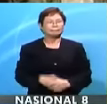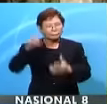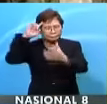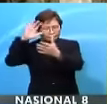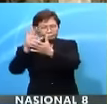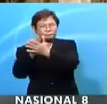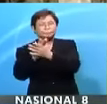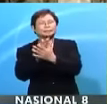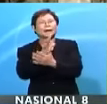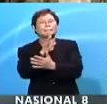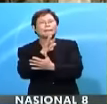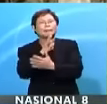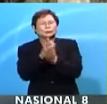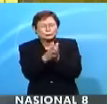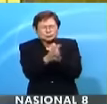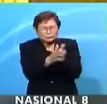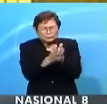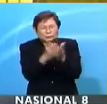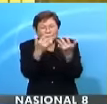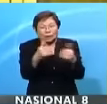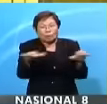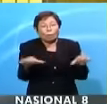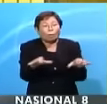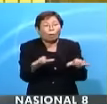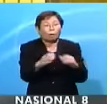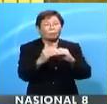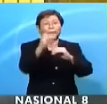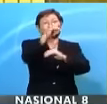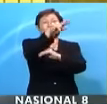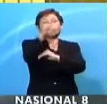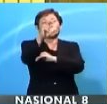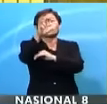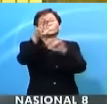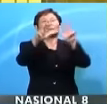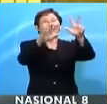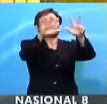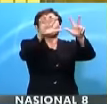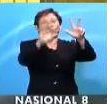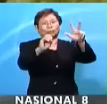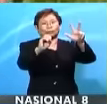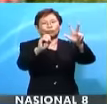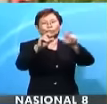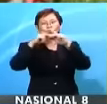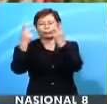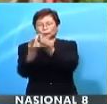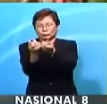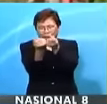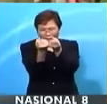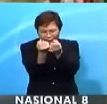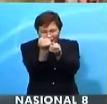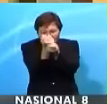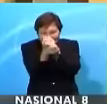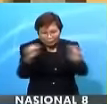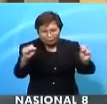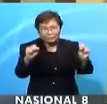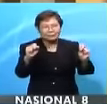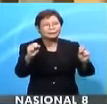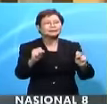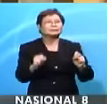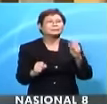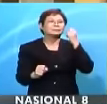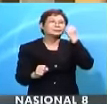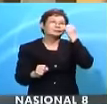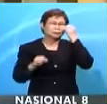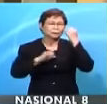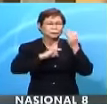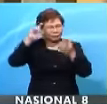Keyakinan turut disuarakan dengan usaha yang kini dilaksanakan lebih 350 anggota pasukan keselamatan. Memang akak